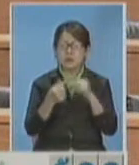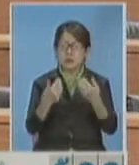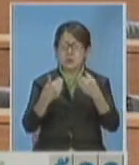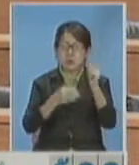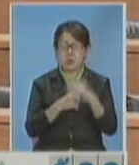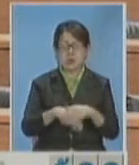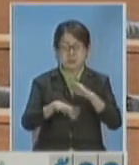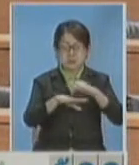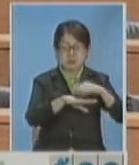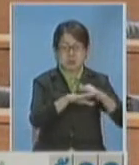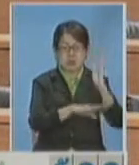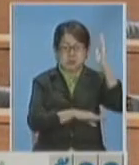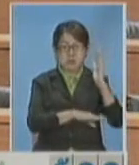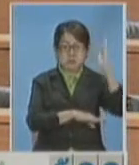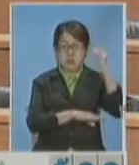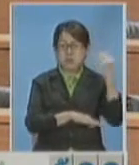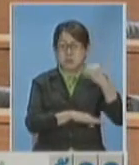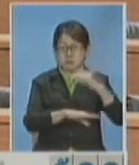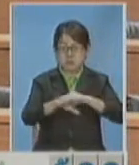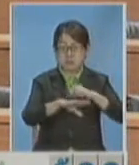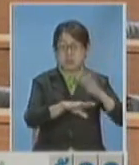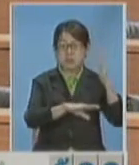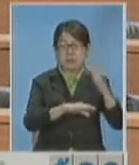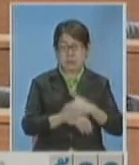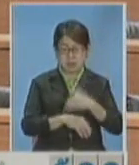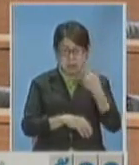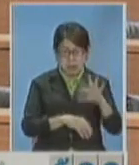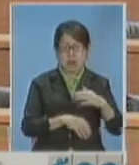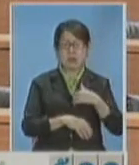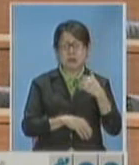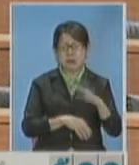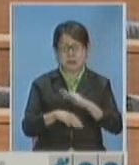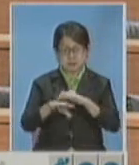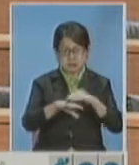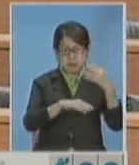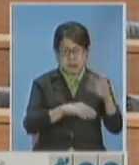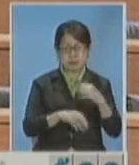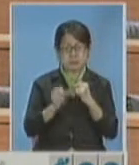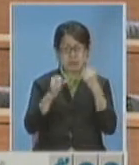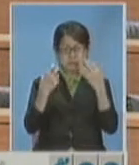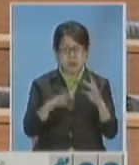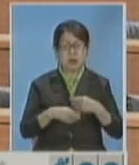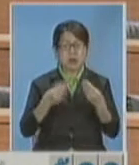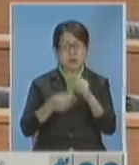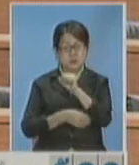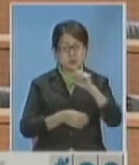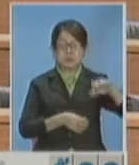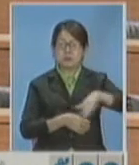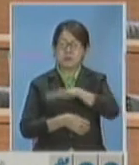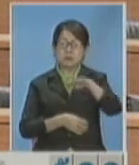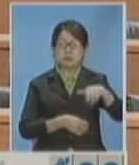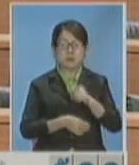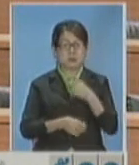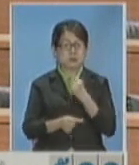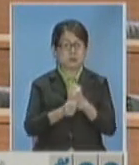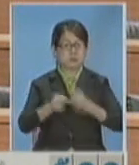ประชุมในฝั่งของกระผมนั้นผมกราบเรียนครับว่าพวกผมพยายามทำหน้าที่อย่างเต็มที่เพื่อให้เพื่อนสมาชิกทั้งสภาเนี่ยได้ป